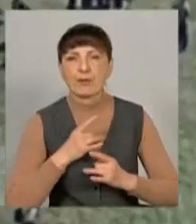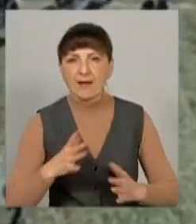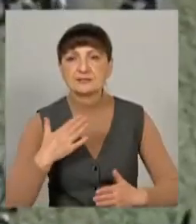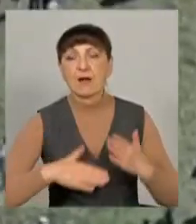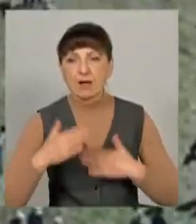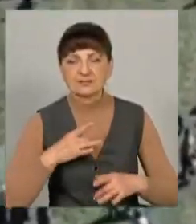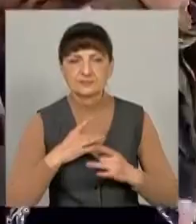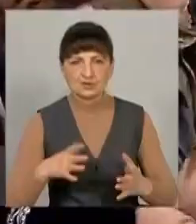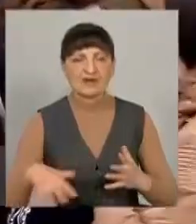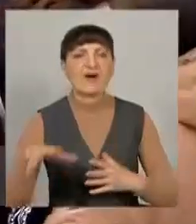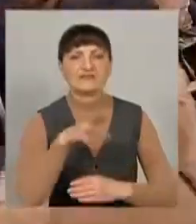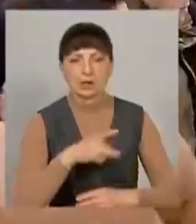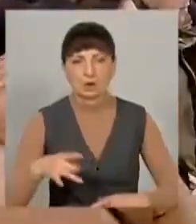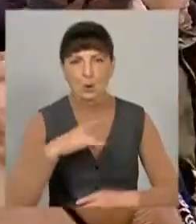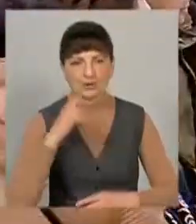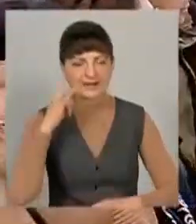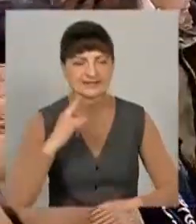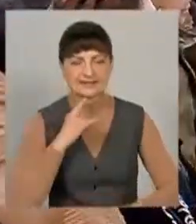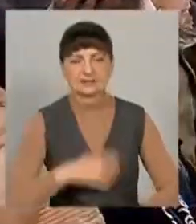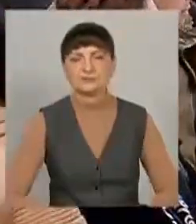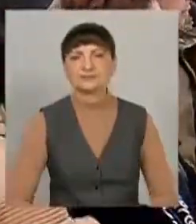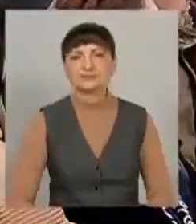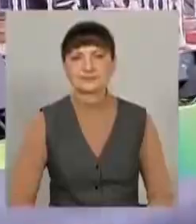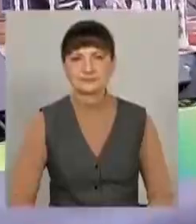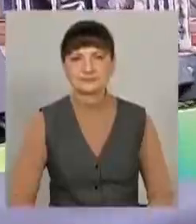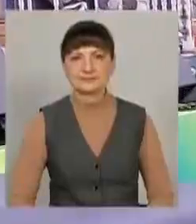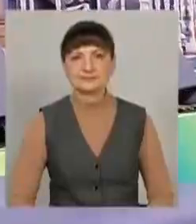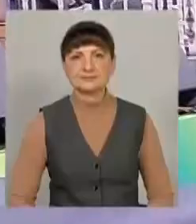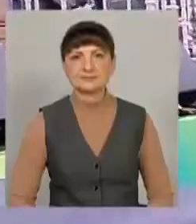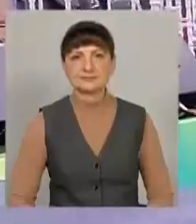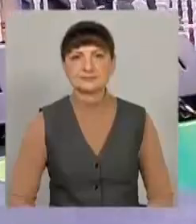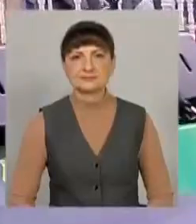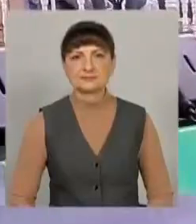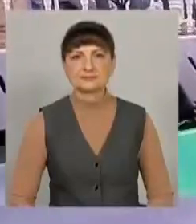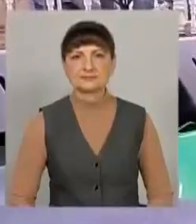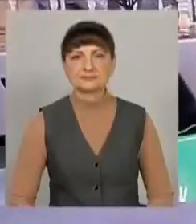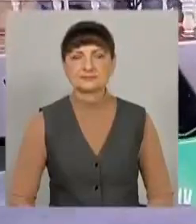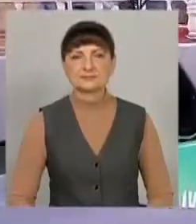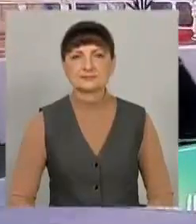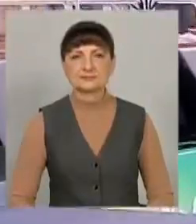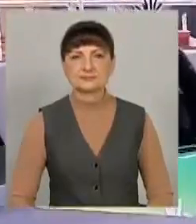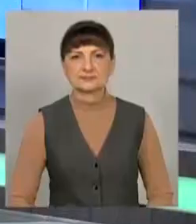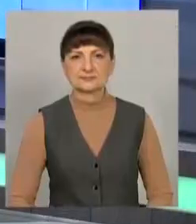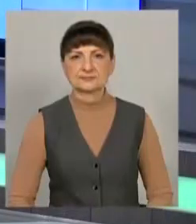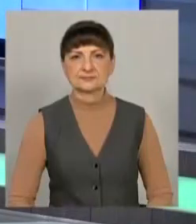радостью отмечают во всех регионах Казахстана. Салтанат Нургалиева, Сангали Мунайпасов, телеканал Алматы.